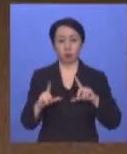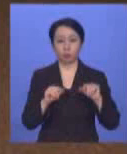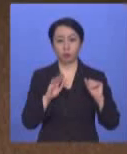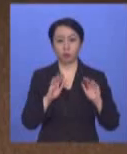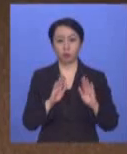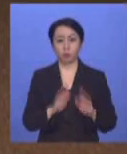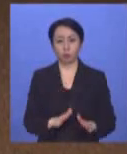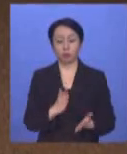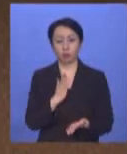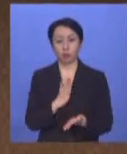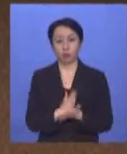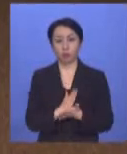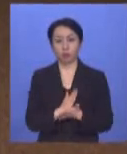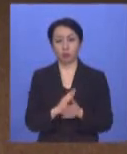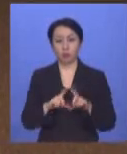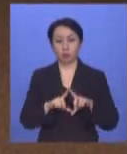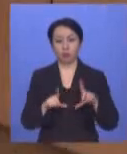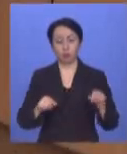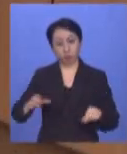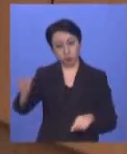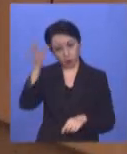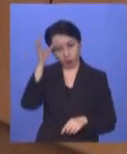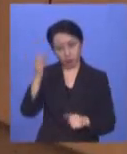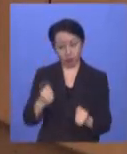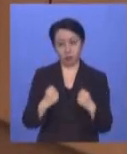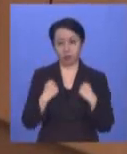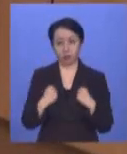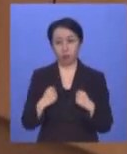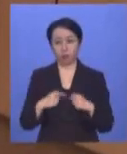В основном они расположены в объектах образования,